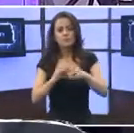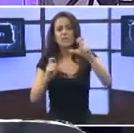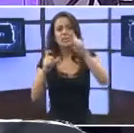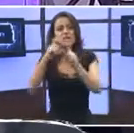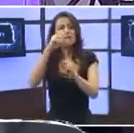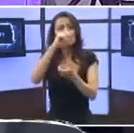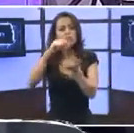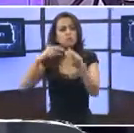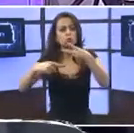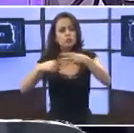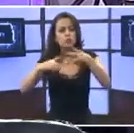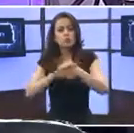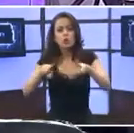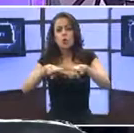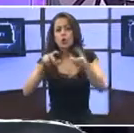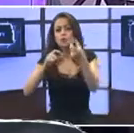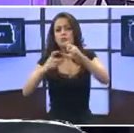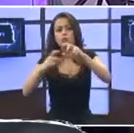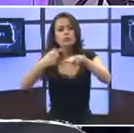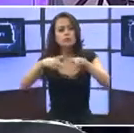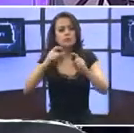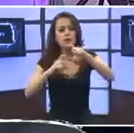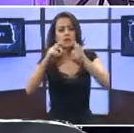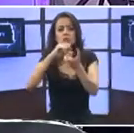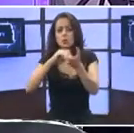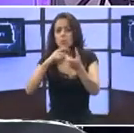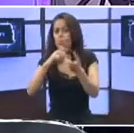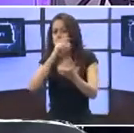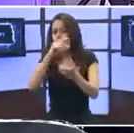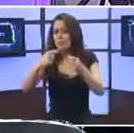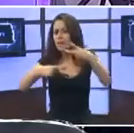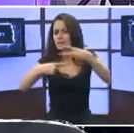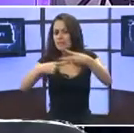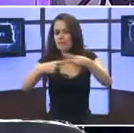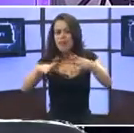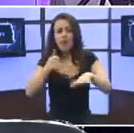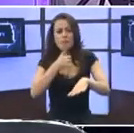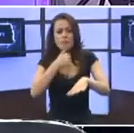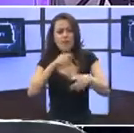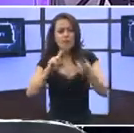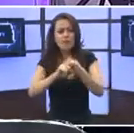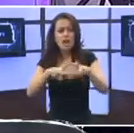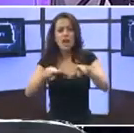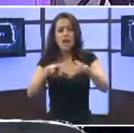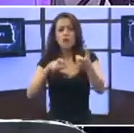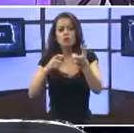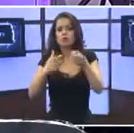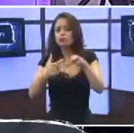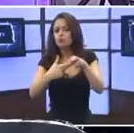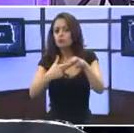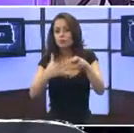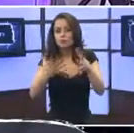Beyefendi'ye, Musa Kanal Beyefendi'ye, Süleyman Akbay, Zafer Taşdemir ve Nur Erdem Beyefendi. Nur.